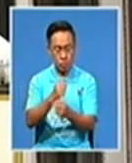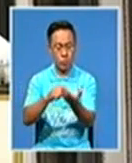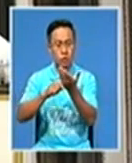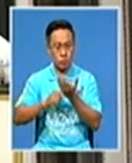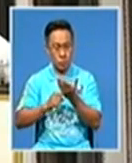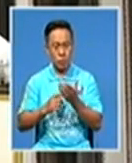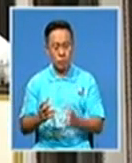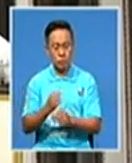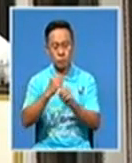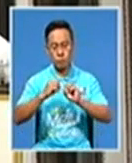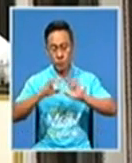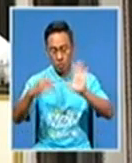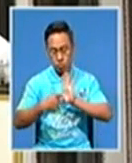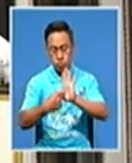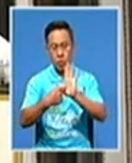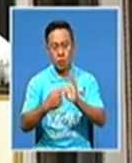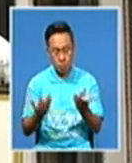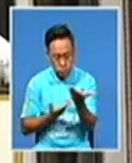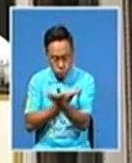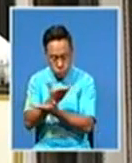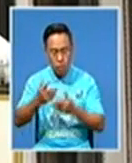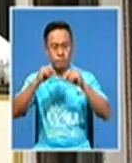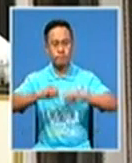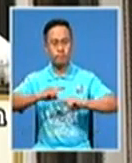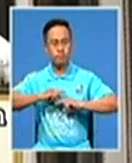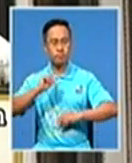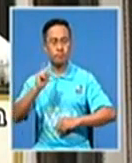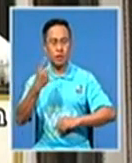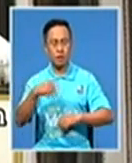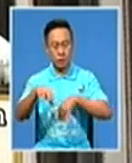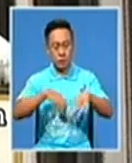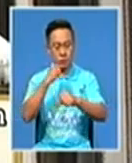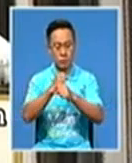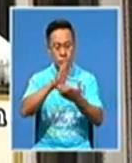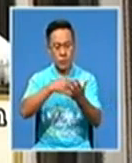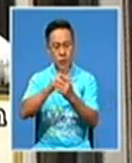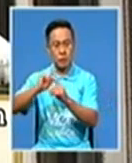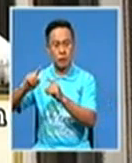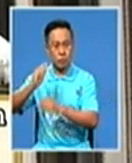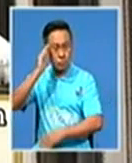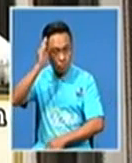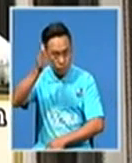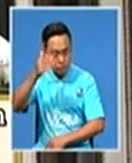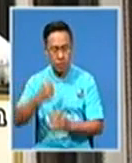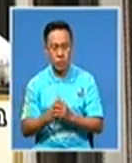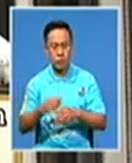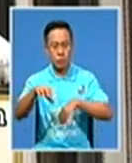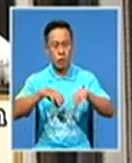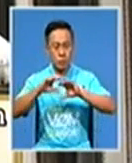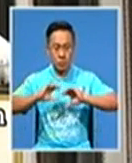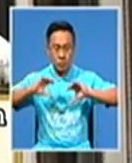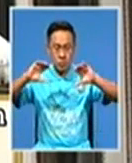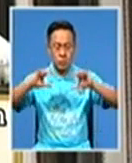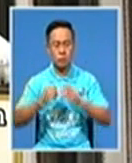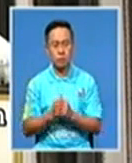เพื่อจะจับต้องได้เป็นรูปธรรมและผมจะพิจารณาครั้งหนึ่งนะครับในเรื่องของการดำเนินการในระยะต่อไปนะครับในเรื่องของการผ่านราชการ